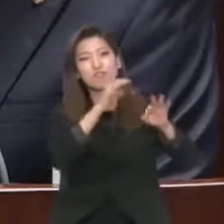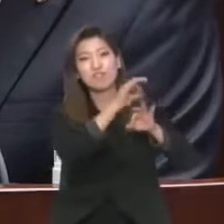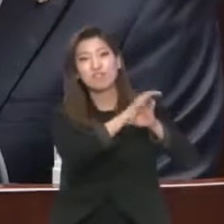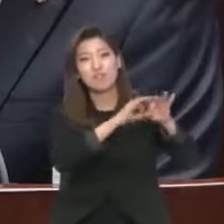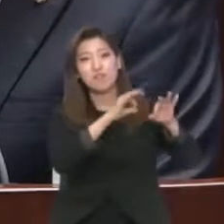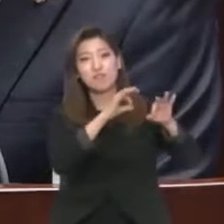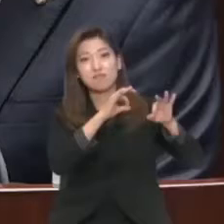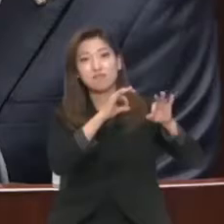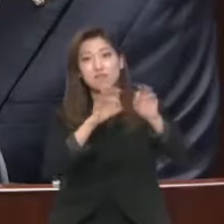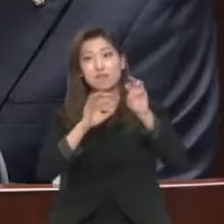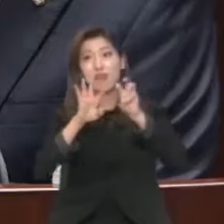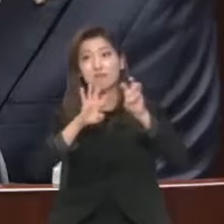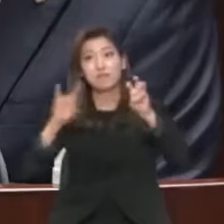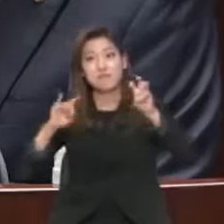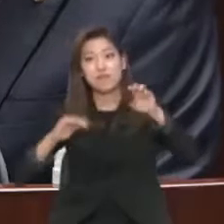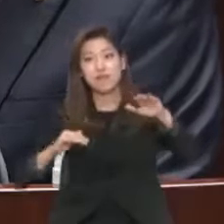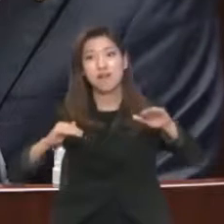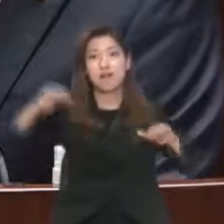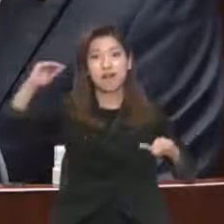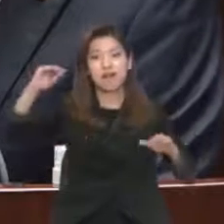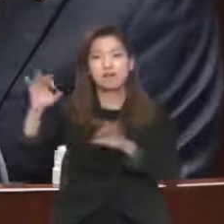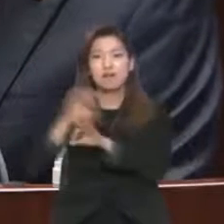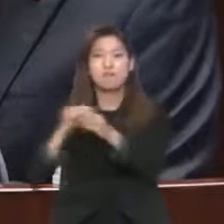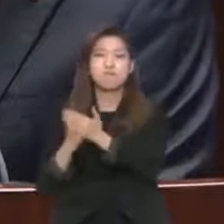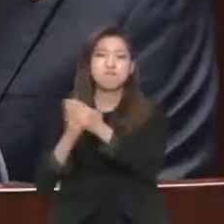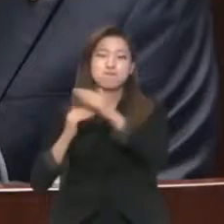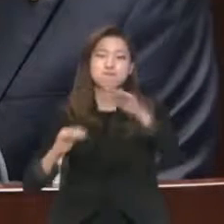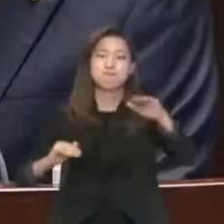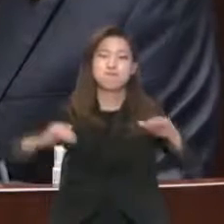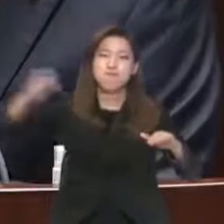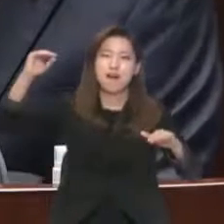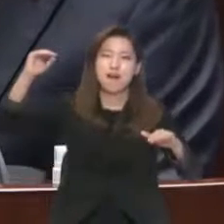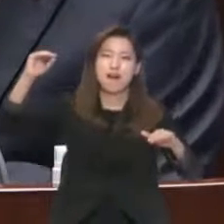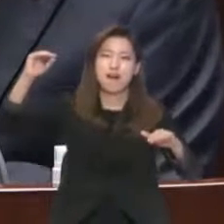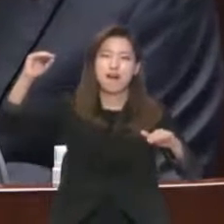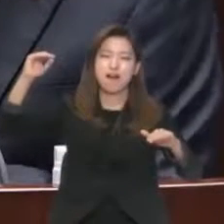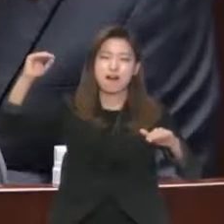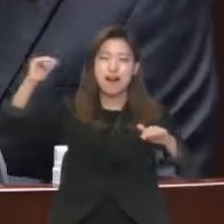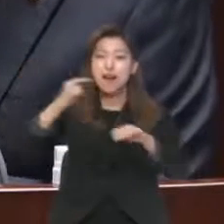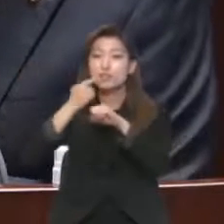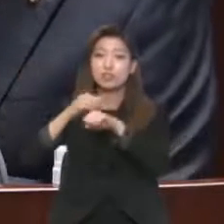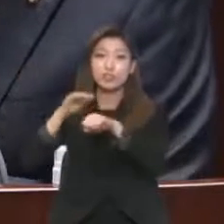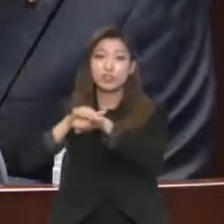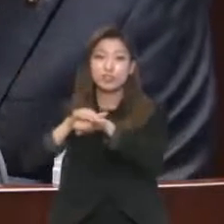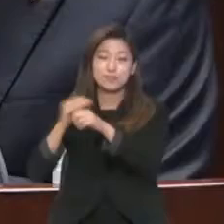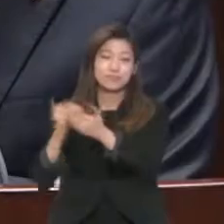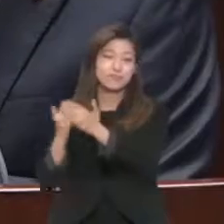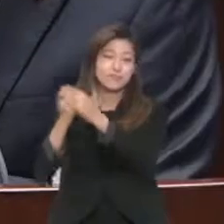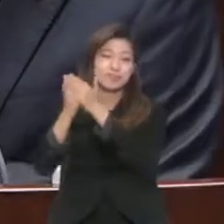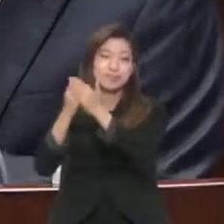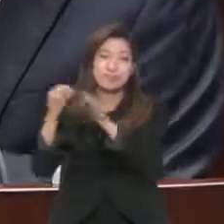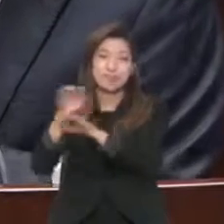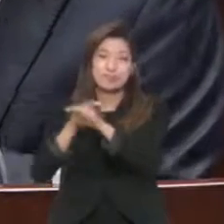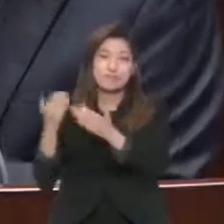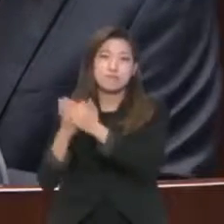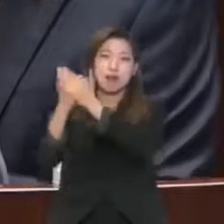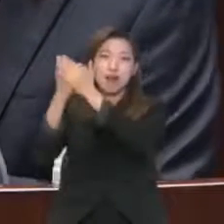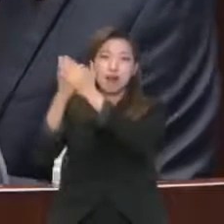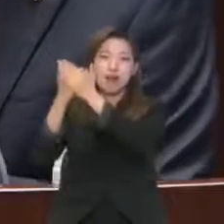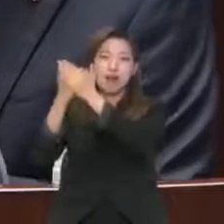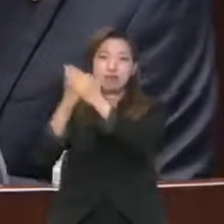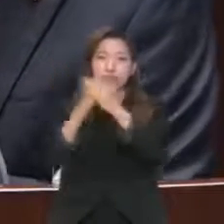30배를 압도하는 상황이 있어서 우리와 동질하려는 경향보다 자신들의 독특함을 내세워서 정권과